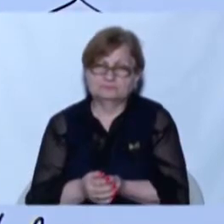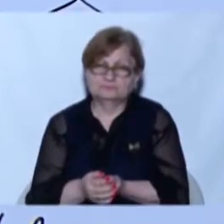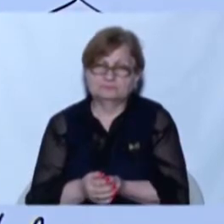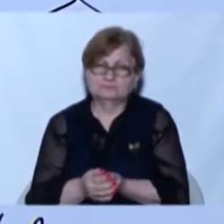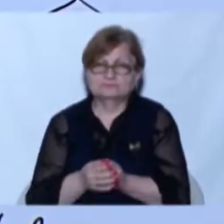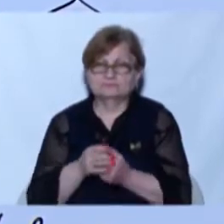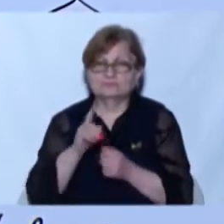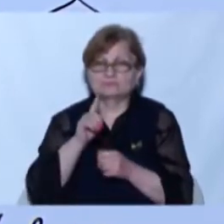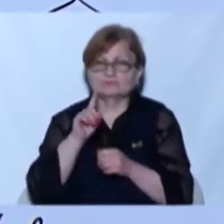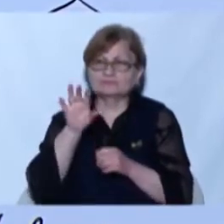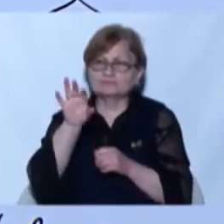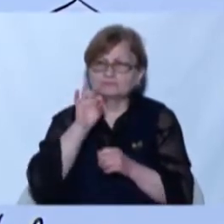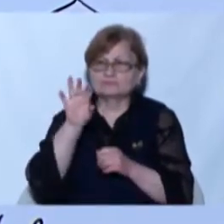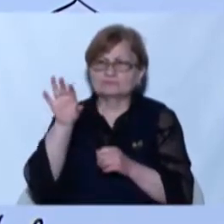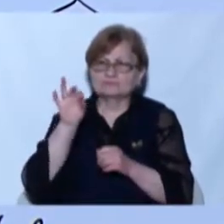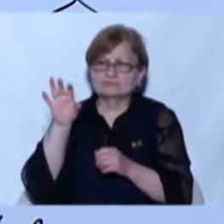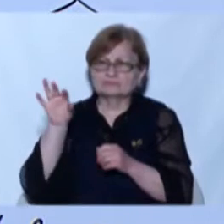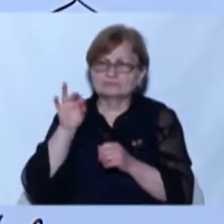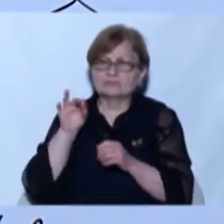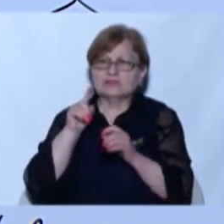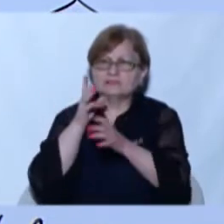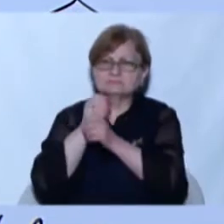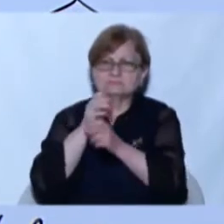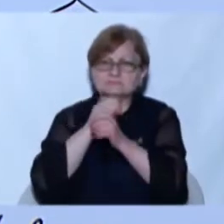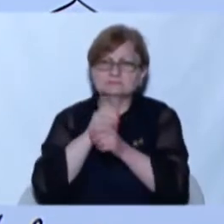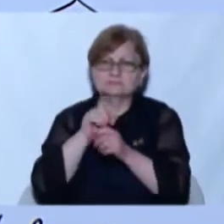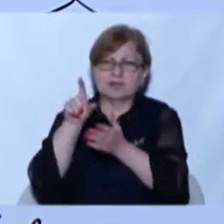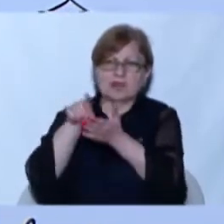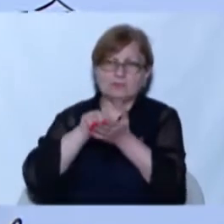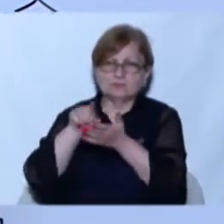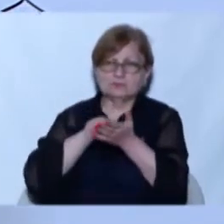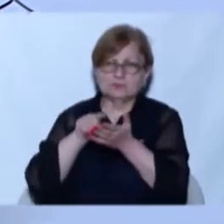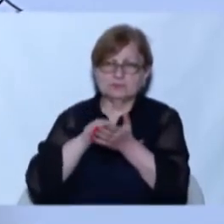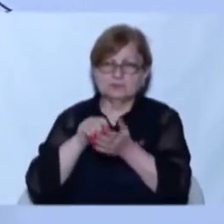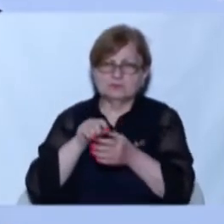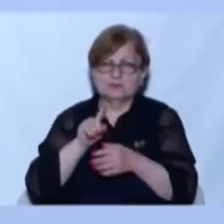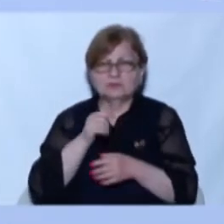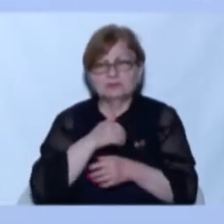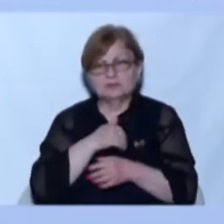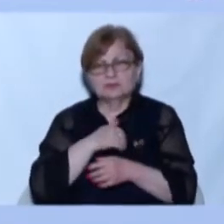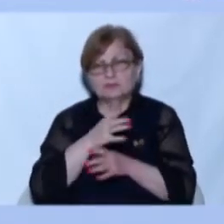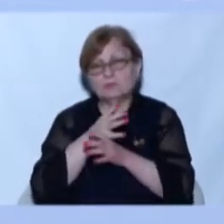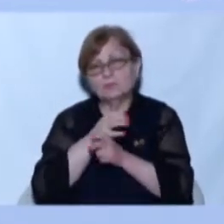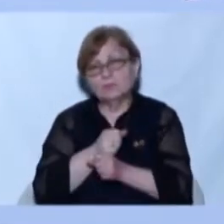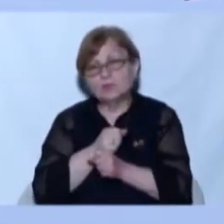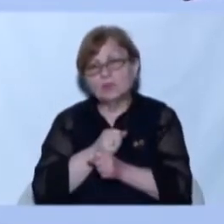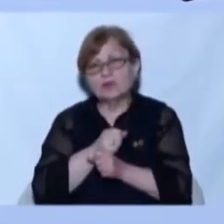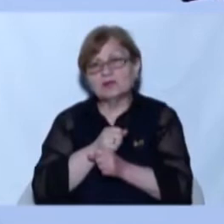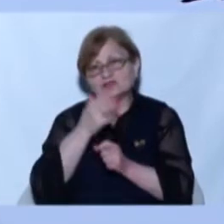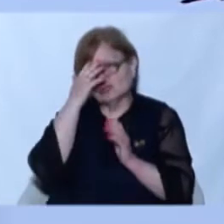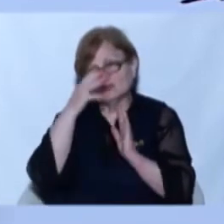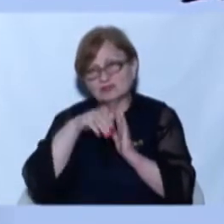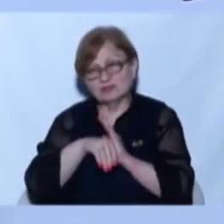კონკრეტული ეპიზოდებიდან მარცხენა გვერდზე ამოწერეთ თუგნებავთ მოკლედ შინაარსი,